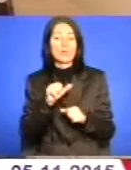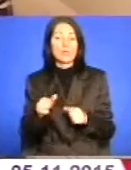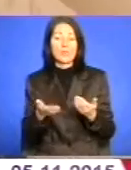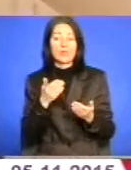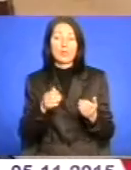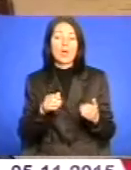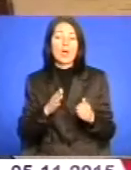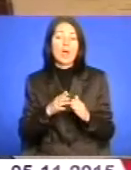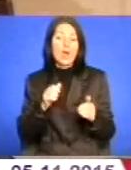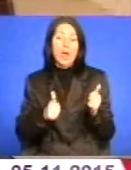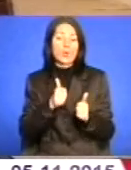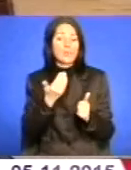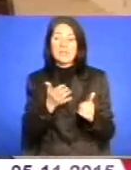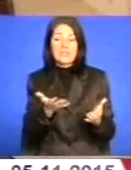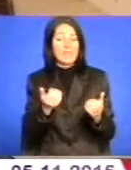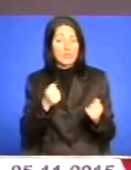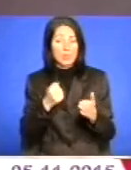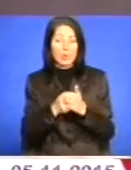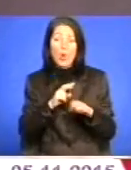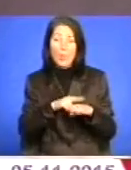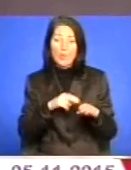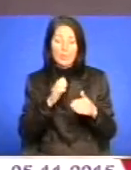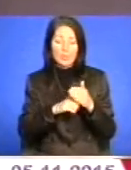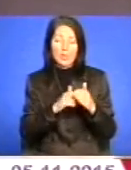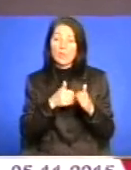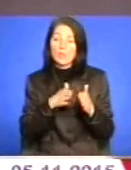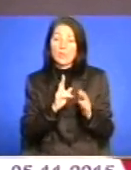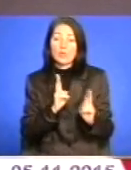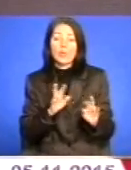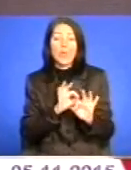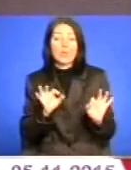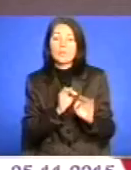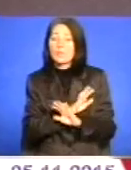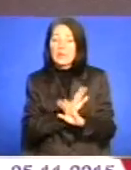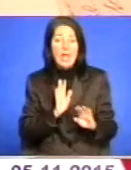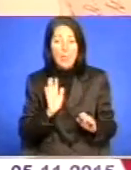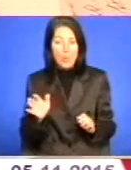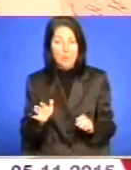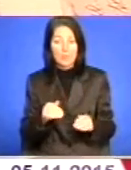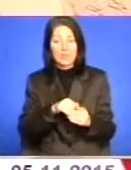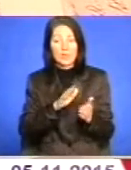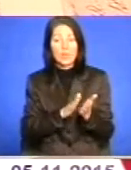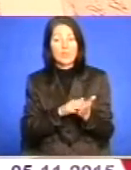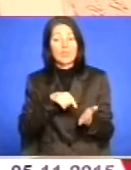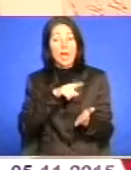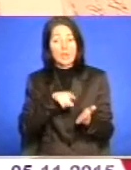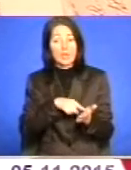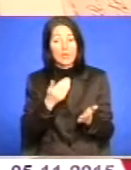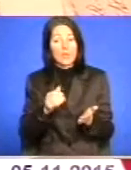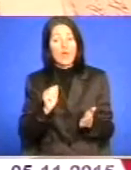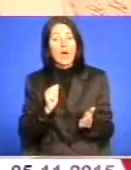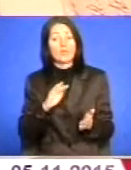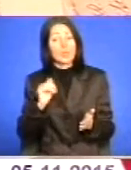черговому конкурсі вас не візьмуть до поліції, причин відмови ніхто пояснювати не буде. Заповнюючи анкету, ви